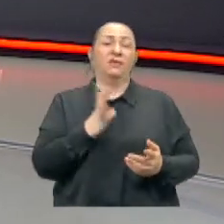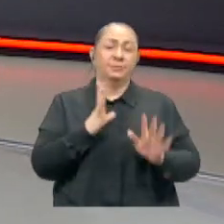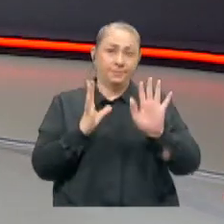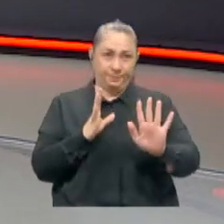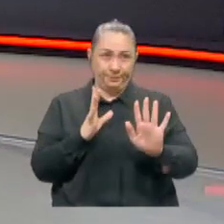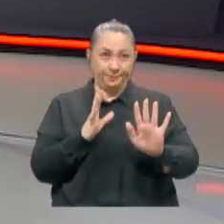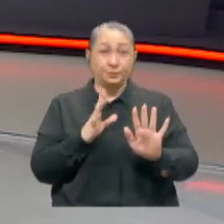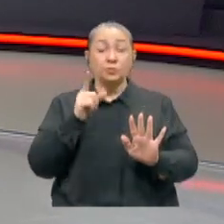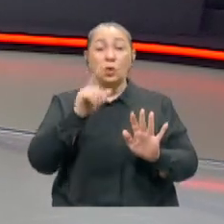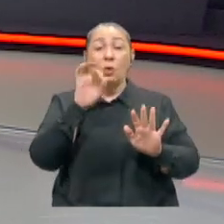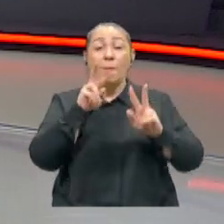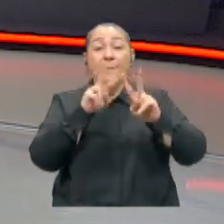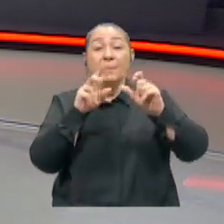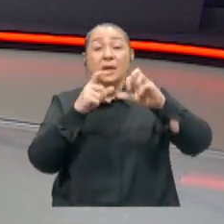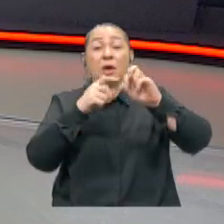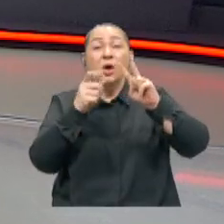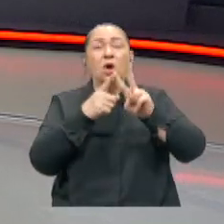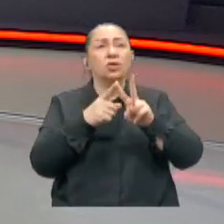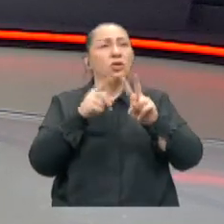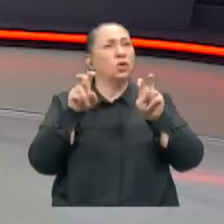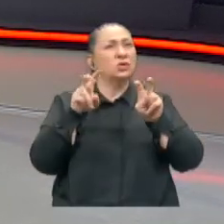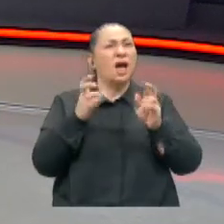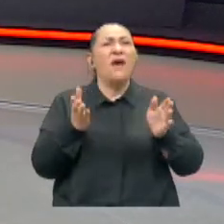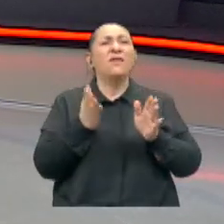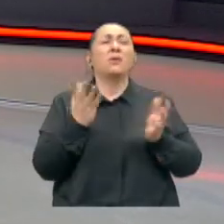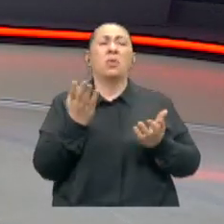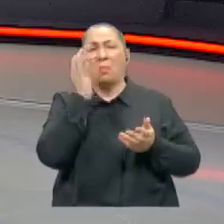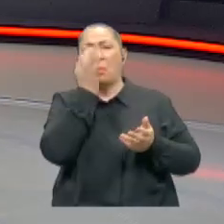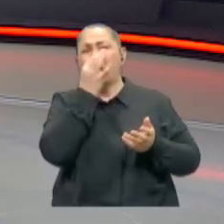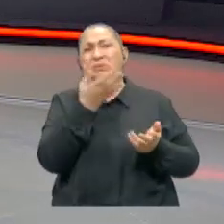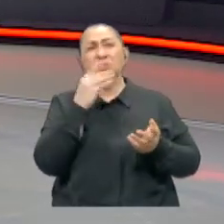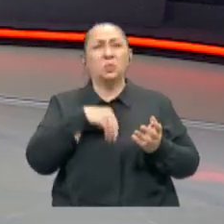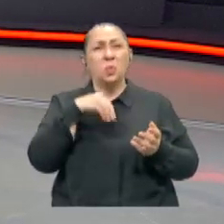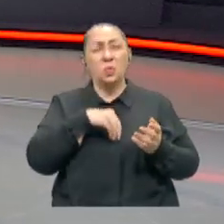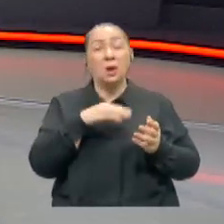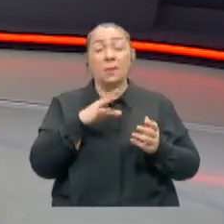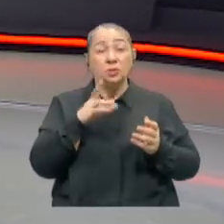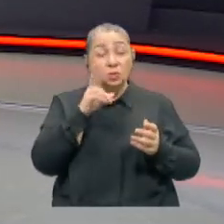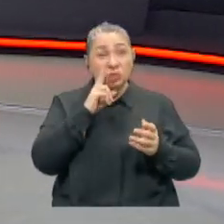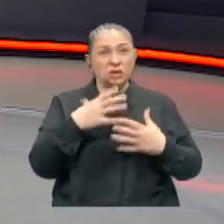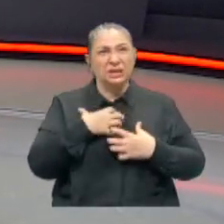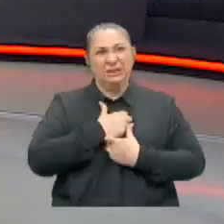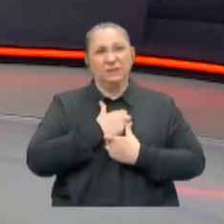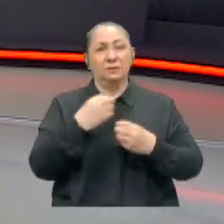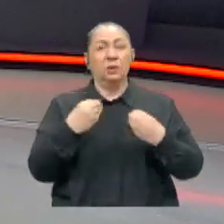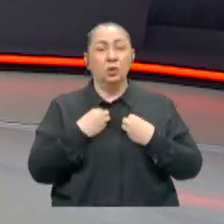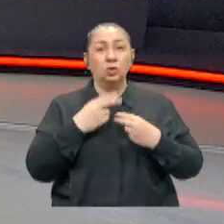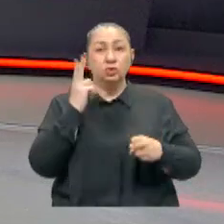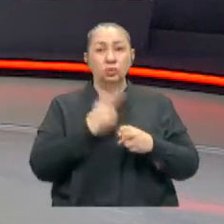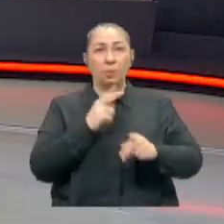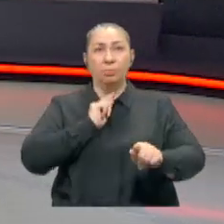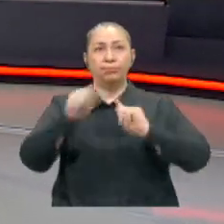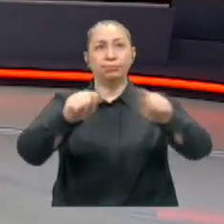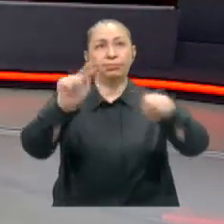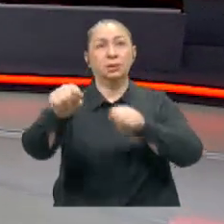var bu 10/13 meselesi hafif alıyor hafif almıyor fakat sonuçlar can sıkıcı çabuk